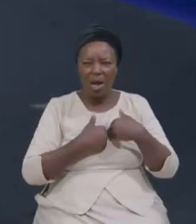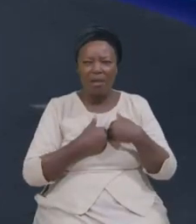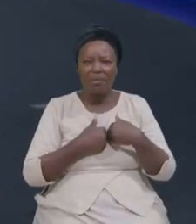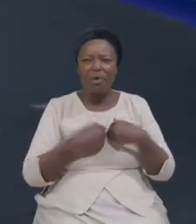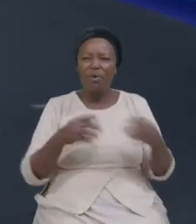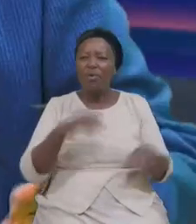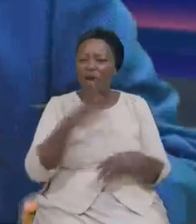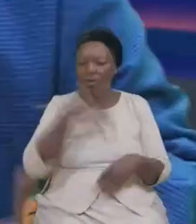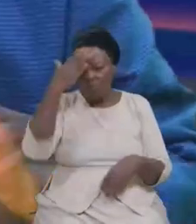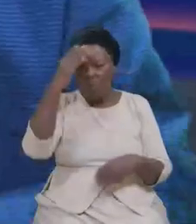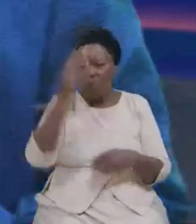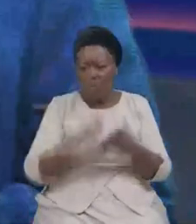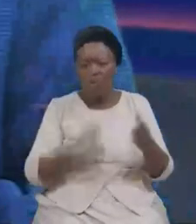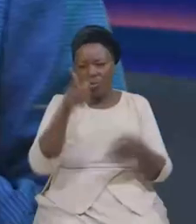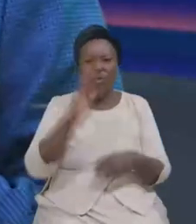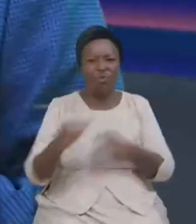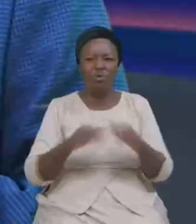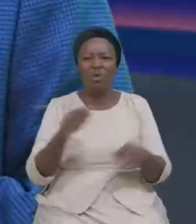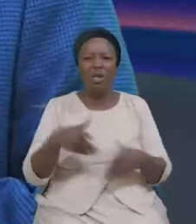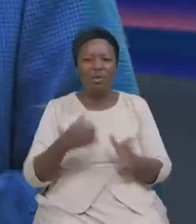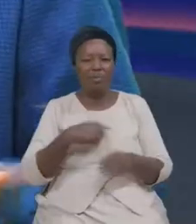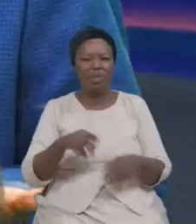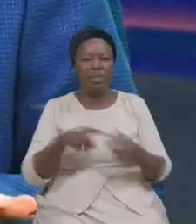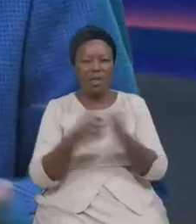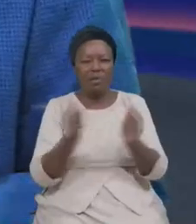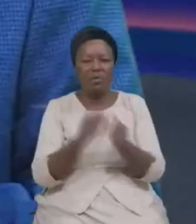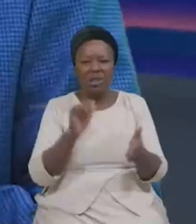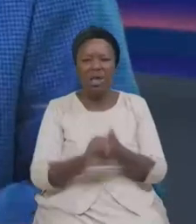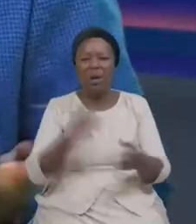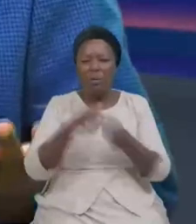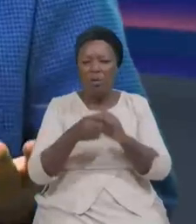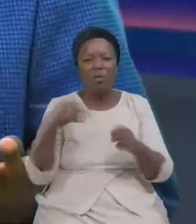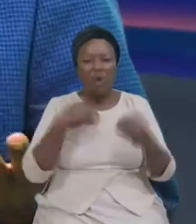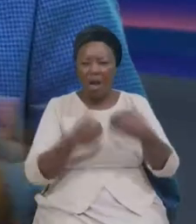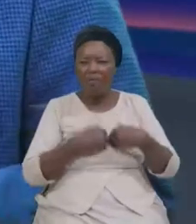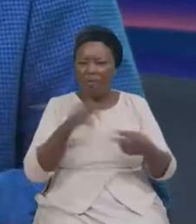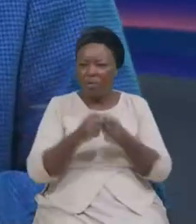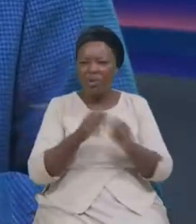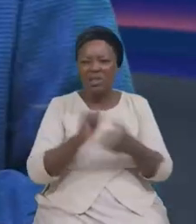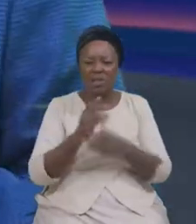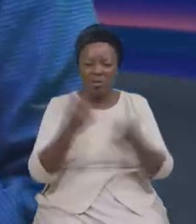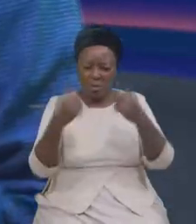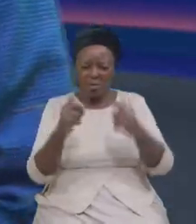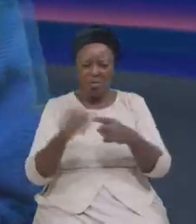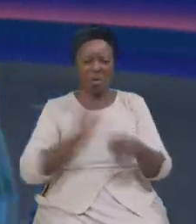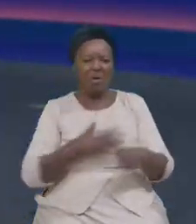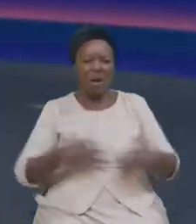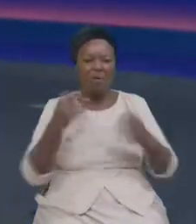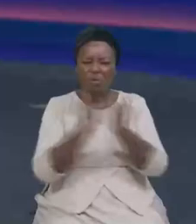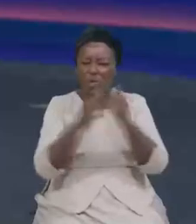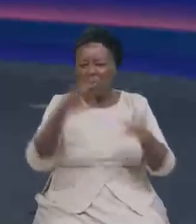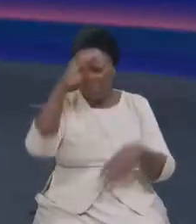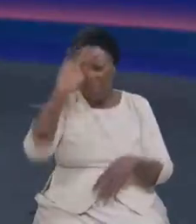Mais laissez-moi commencer avec les problèmes que nous avons, les problèmes auxquels nous sommes confrontés sans la solution humaine.